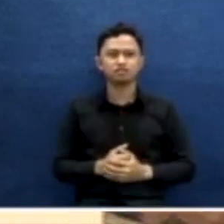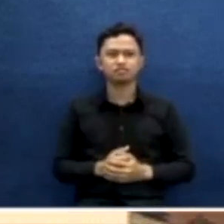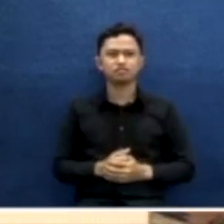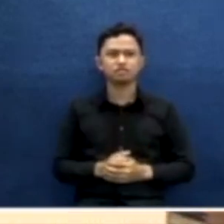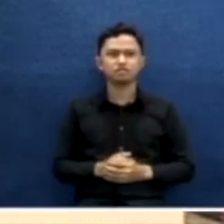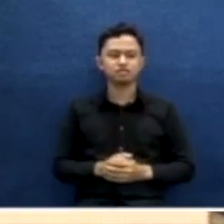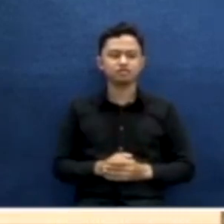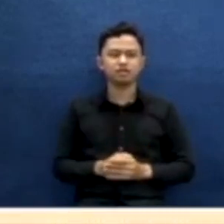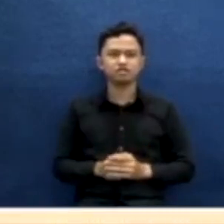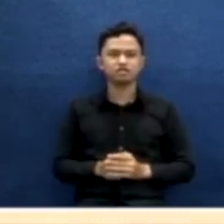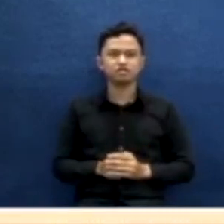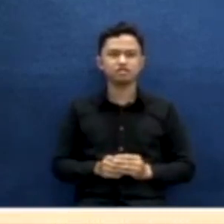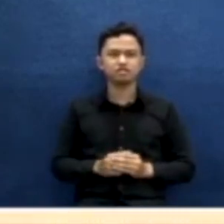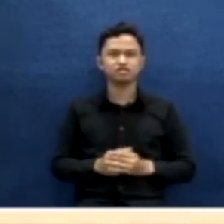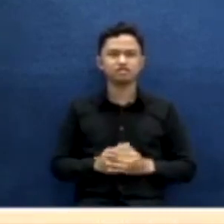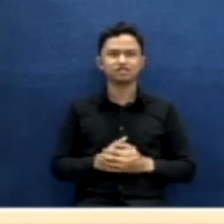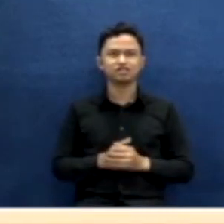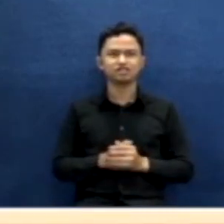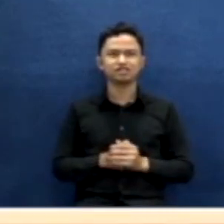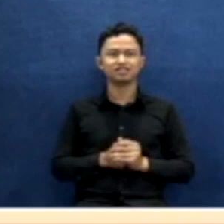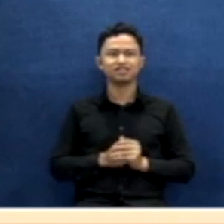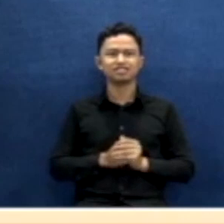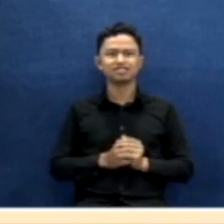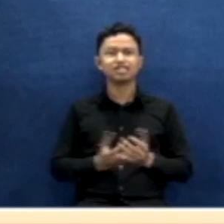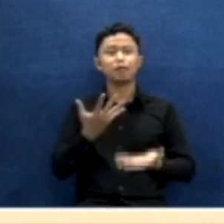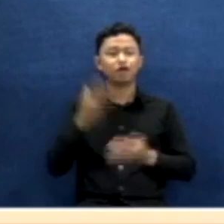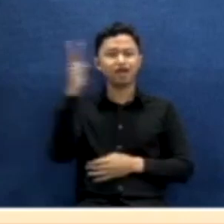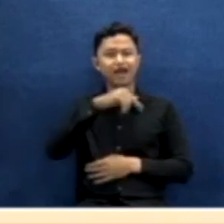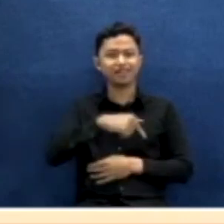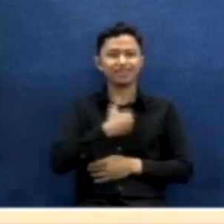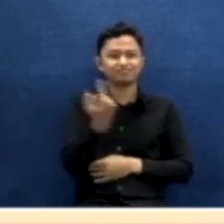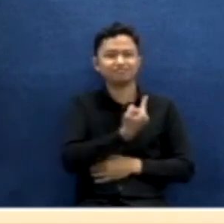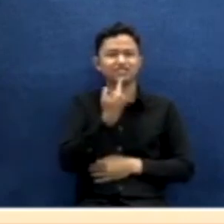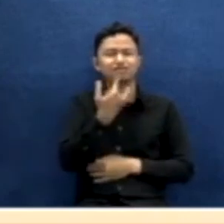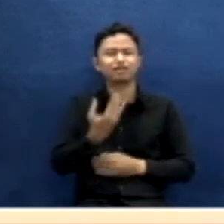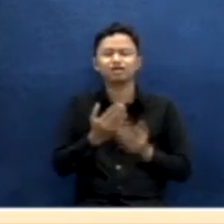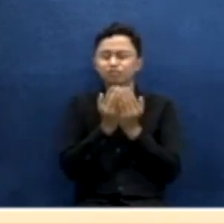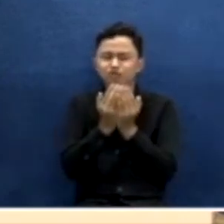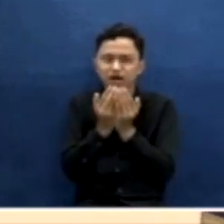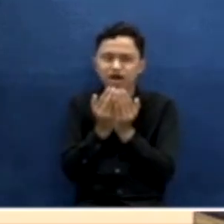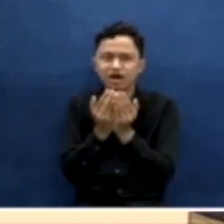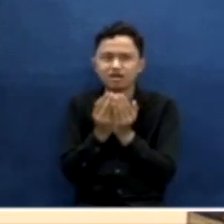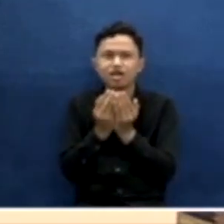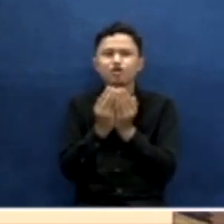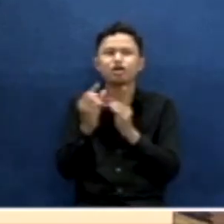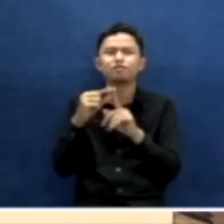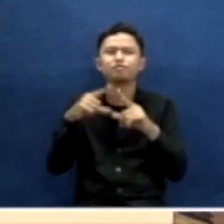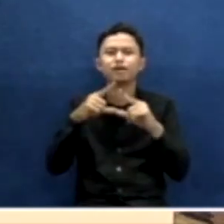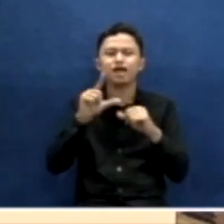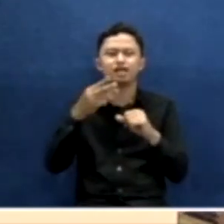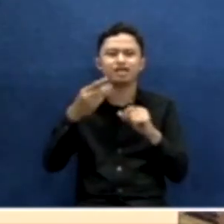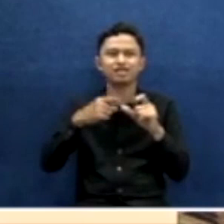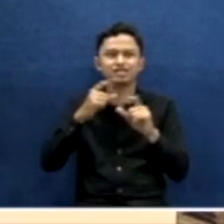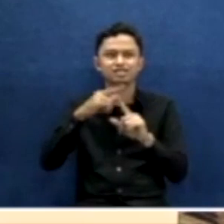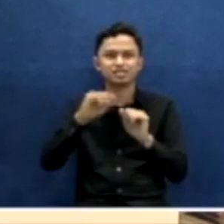Iraktidaklagidikabulkan. Itulahsebabnyahariinikitaseringmerintih, berdoauntuksaudara-saudarakitadiPalestina,